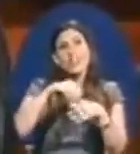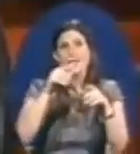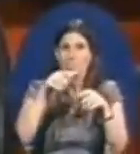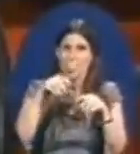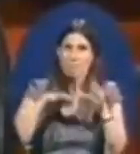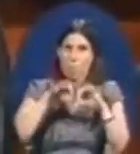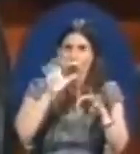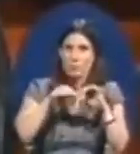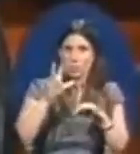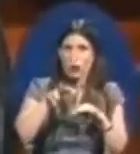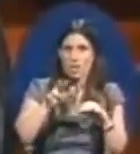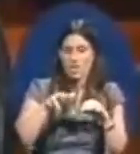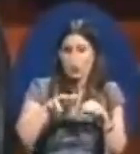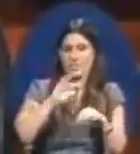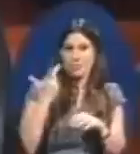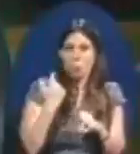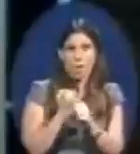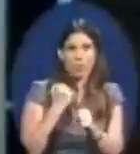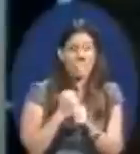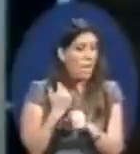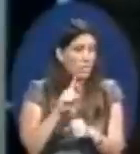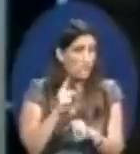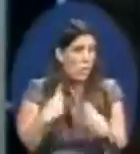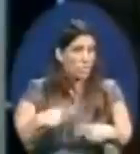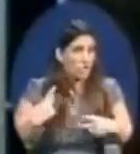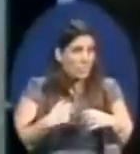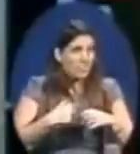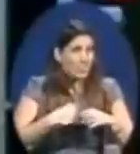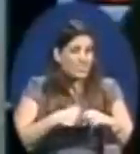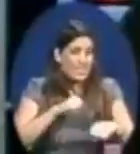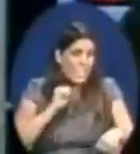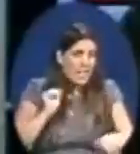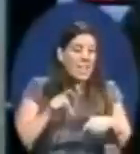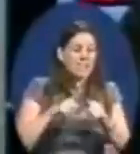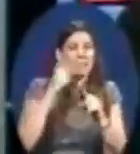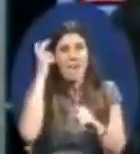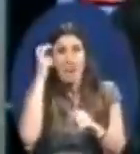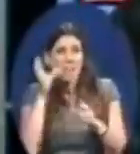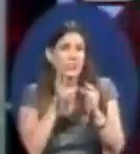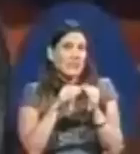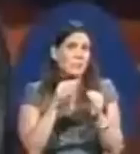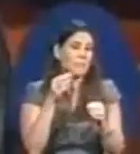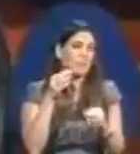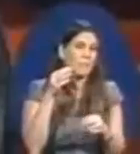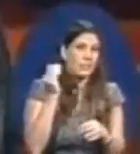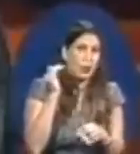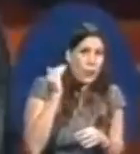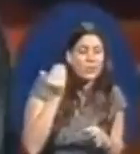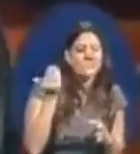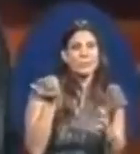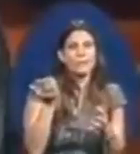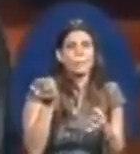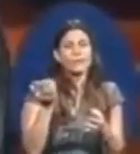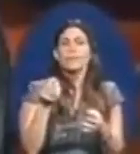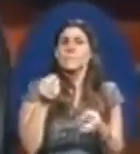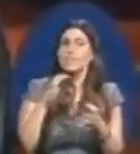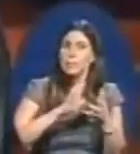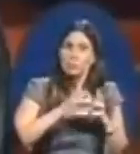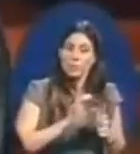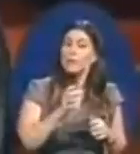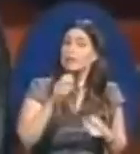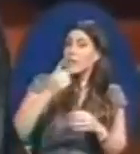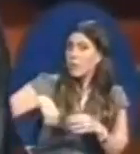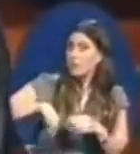העבודה, ומי שמגיע ראשון... את לא חוששת מקרע עם הקיבוצים, עם הערבים, עם הדרוזים? תראה, אנחנו מפלגה דמוקרטית, אתמול